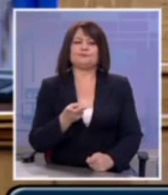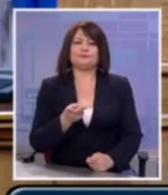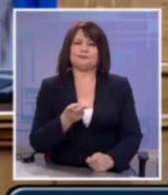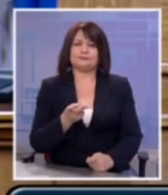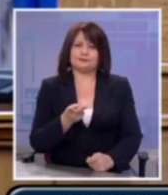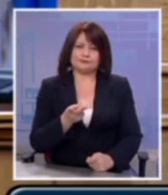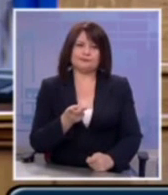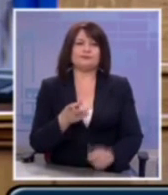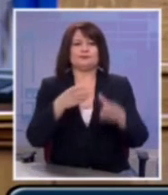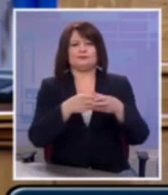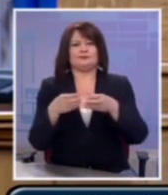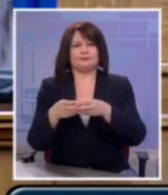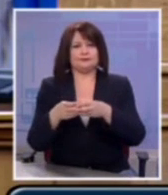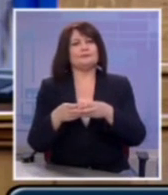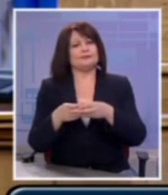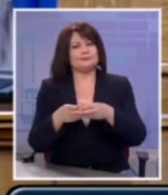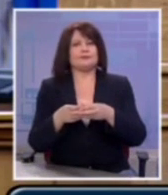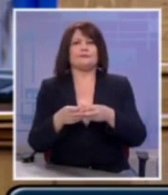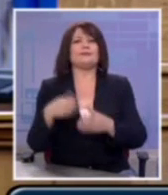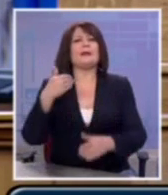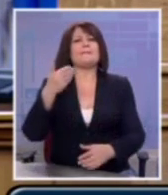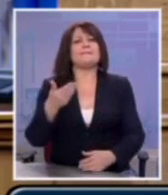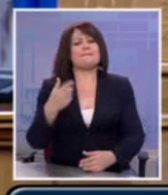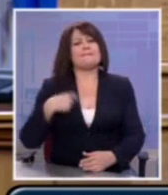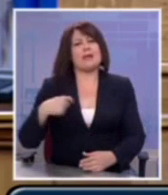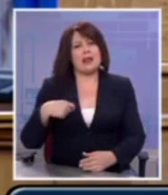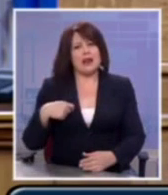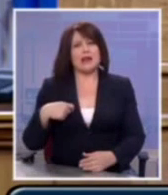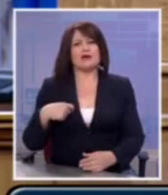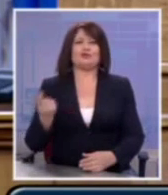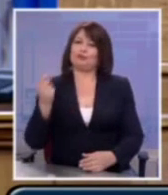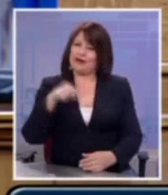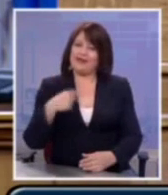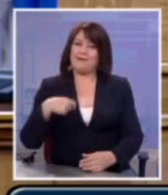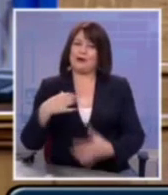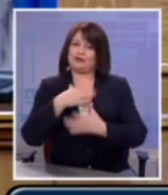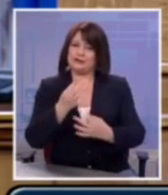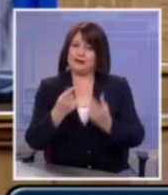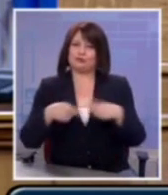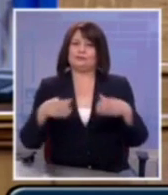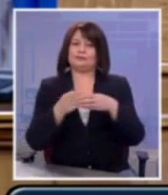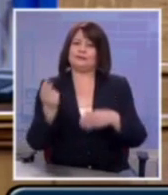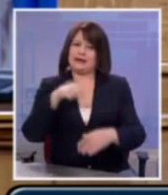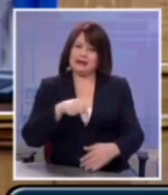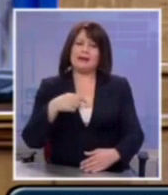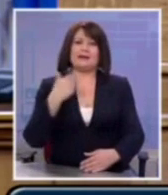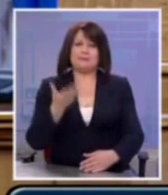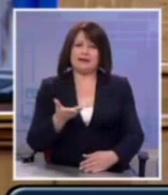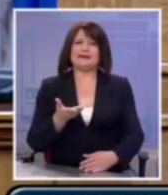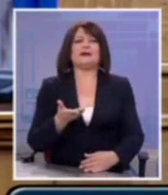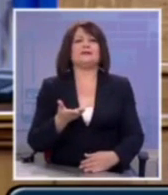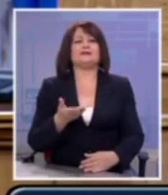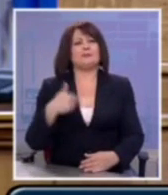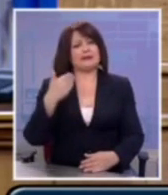νομοθετικών σωμάτων, καθώς και στο μέλος της Επιτροπής που παρίσταται, και εν συνεχεία στην πορεία